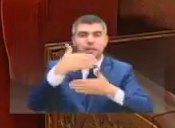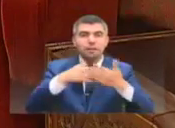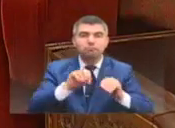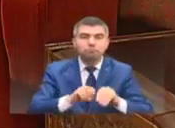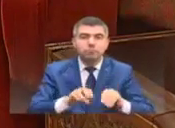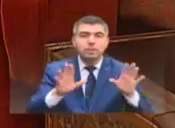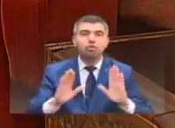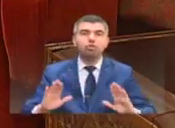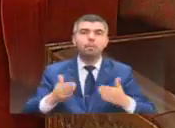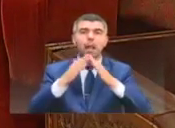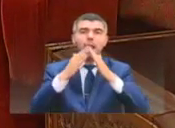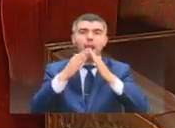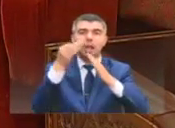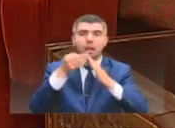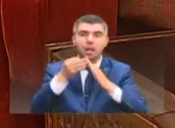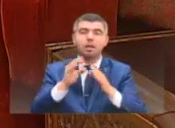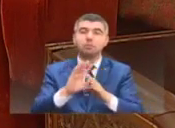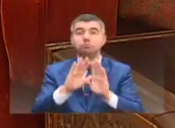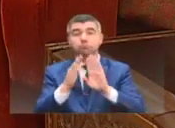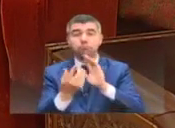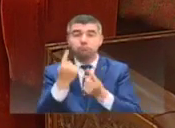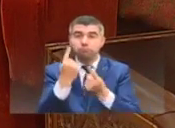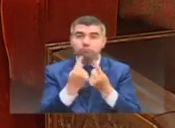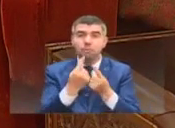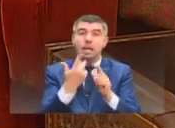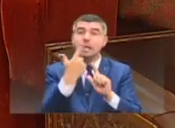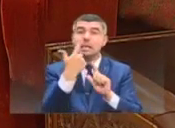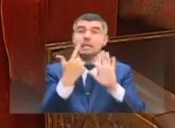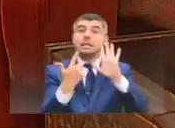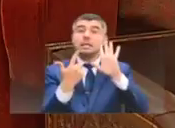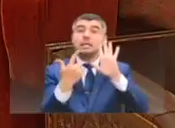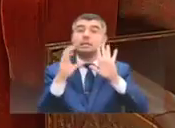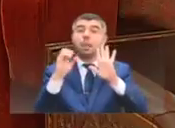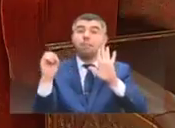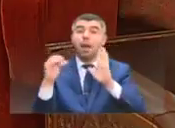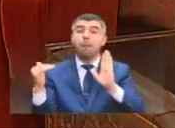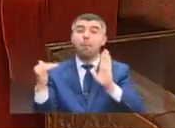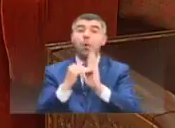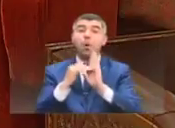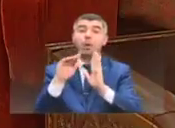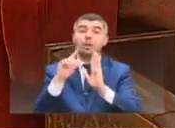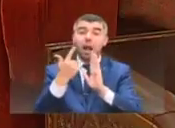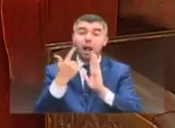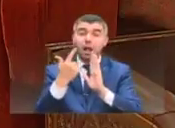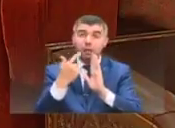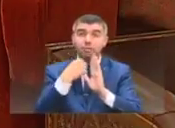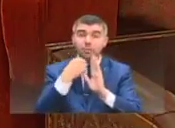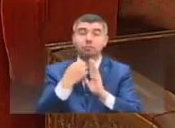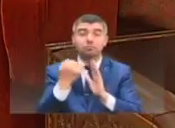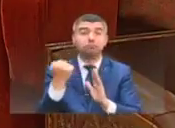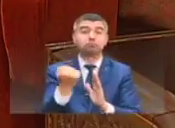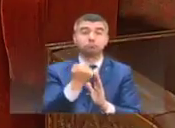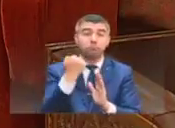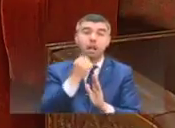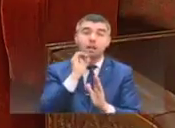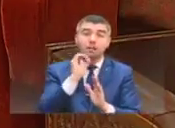الجبلية. هناك استثمارات مرصودة لهذا المجال في حدود 700 مليون درهم توجه بالأساس للمناطق القروية التي لا زال فيها معدل